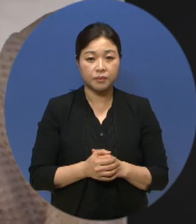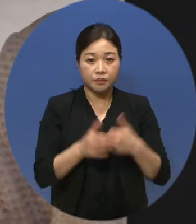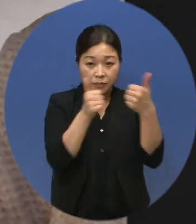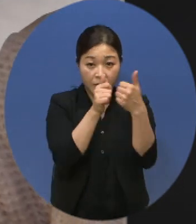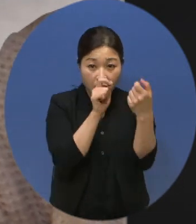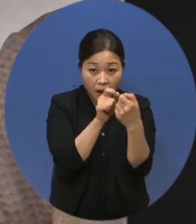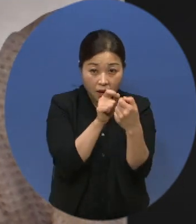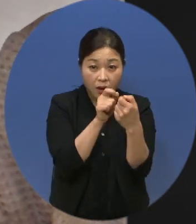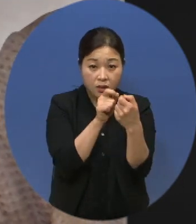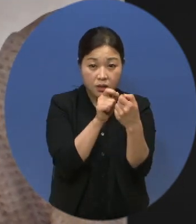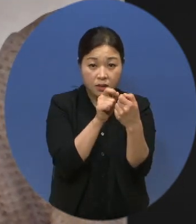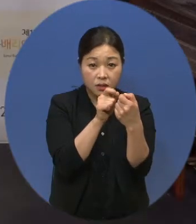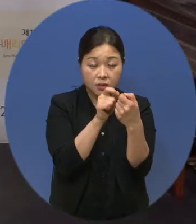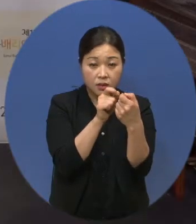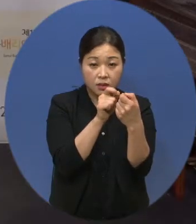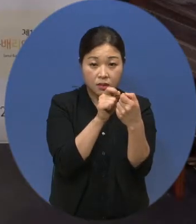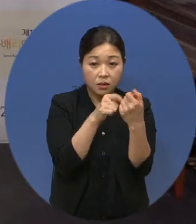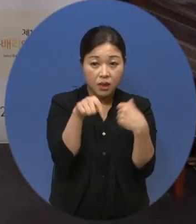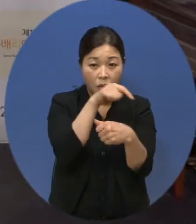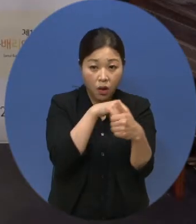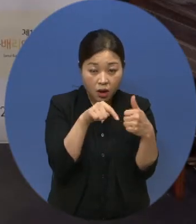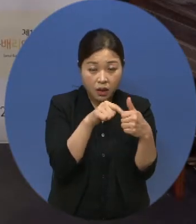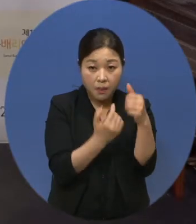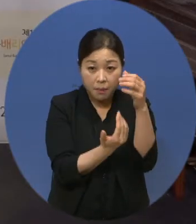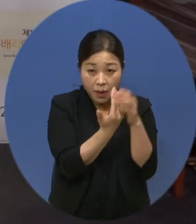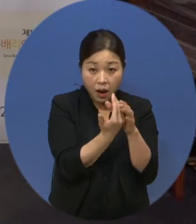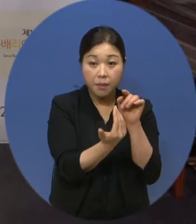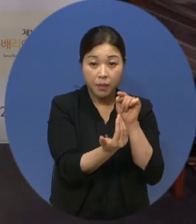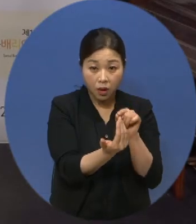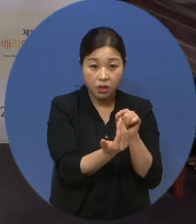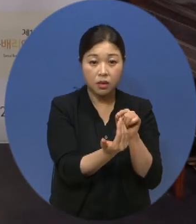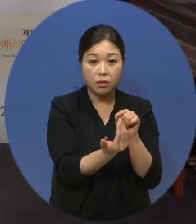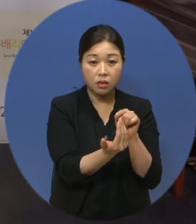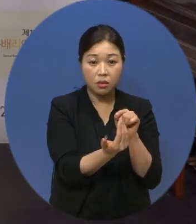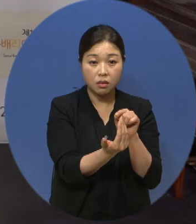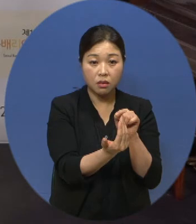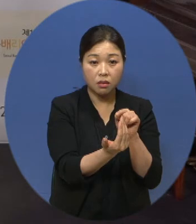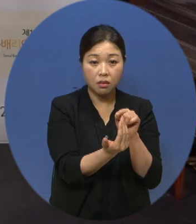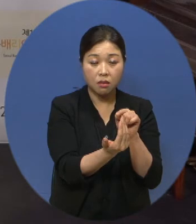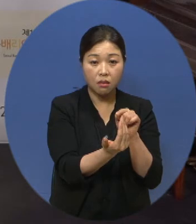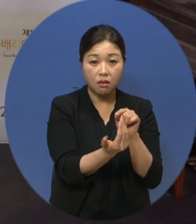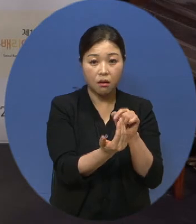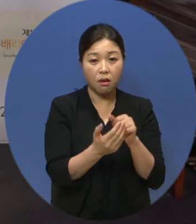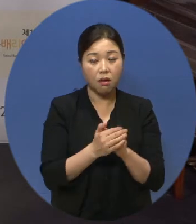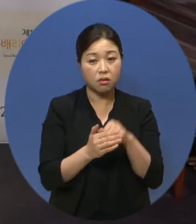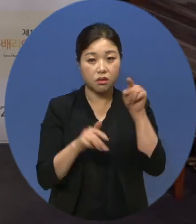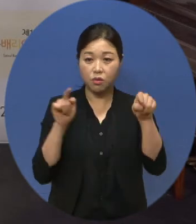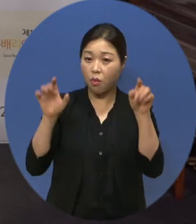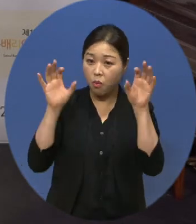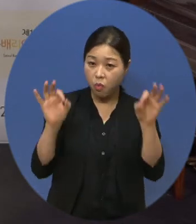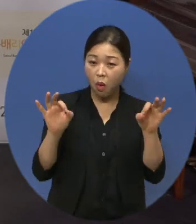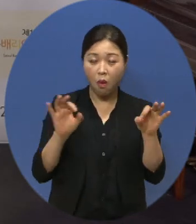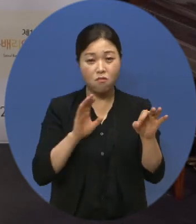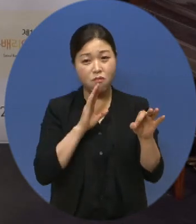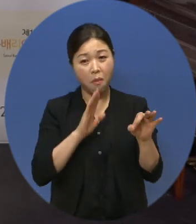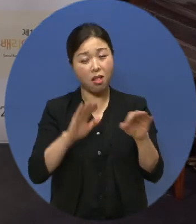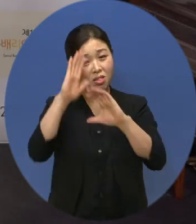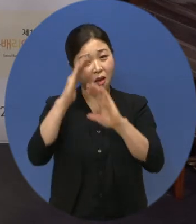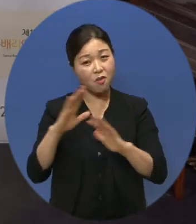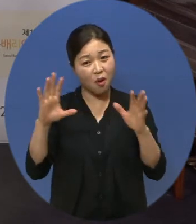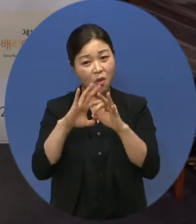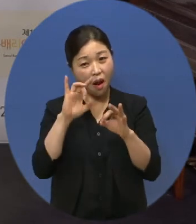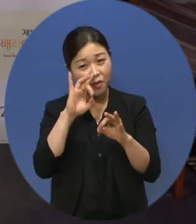대면하고 있는 상황에서 일어나는 일이면 이건 정말 정신 나간 사람들인 것 같다는 생각이 들었거든요.